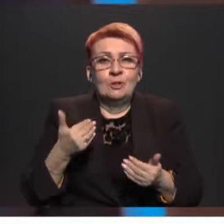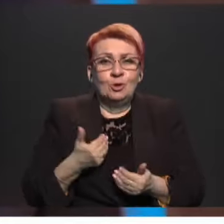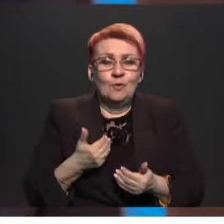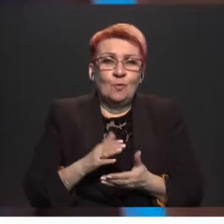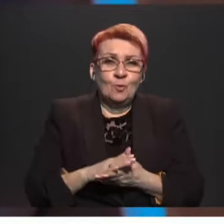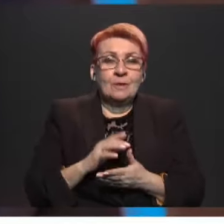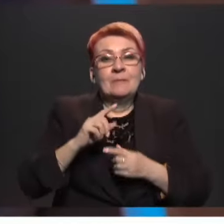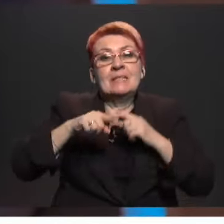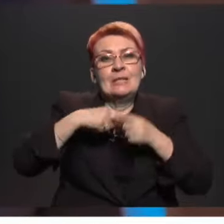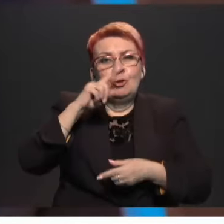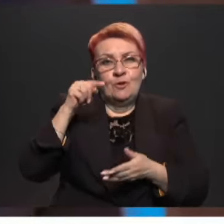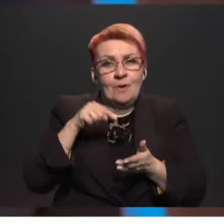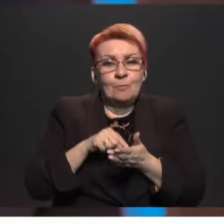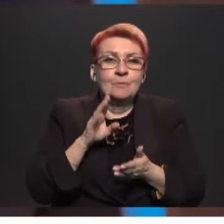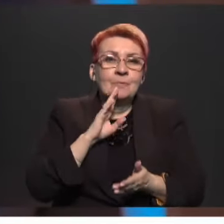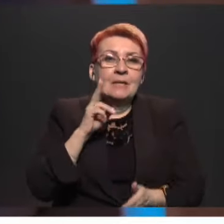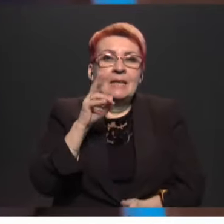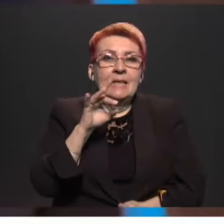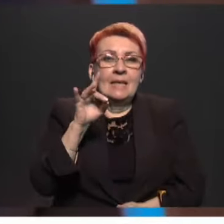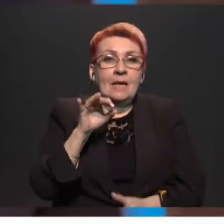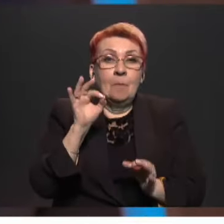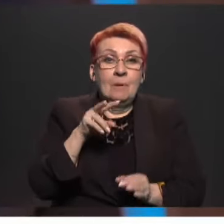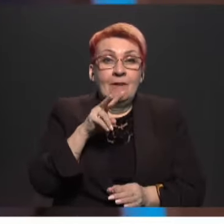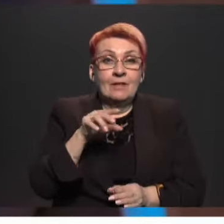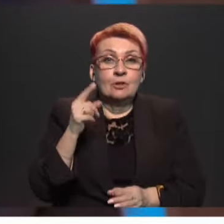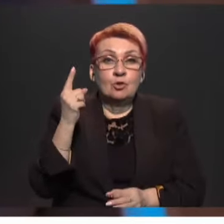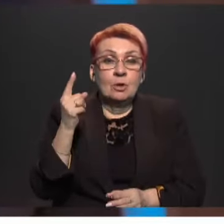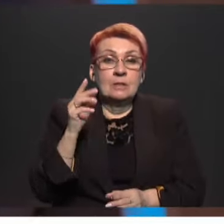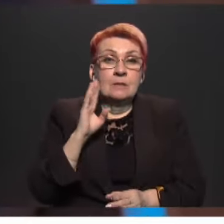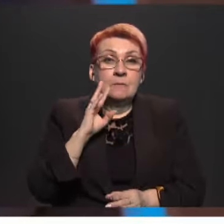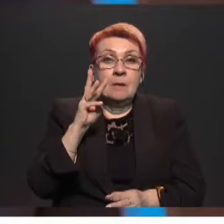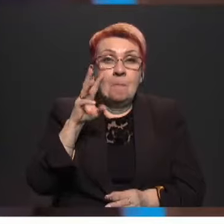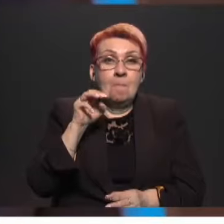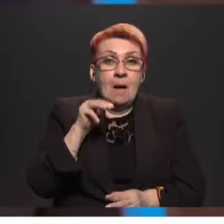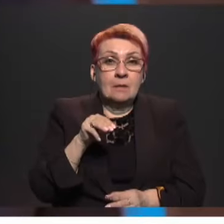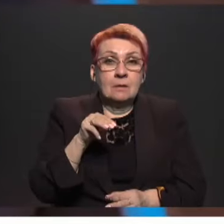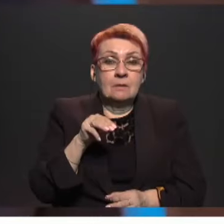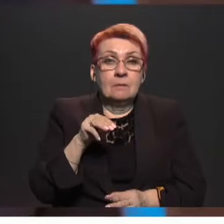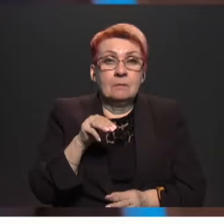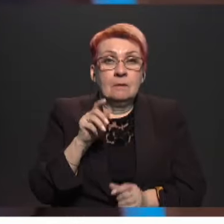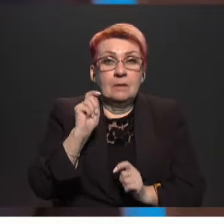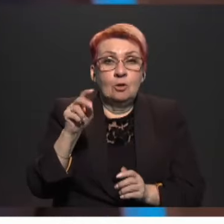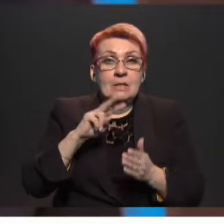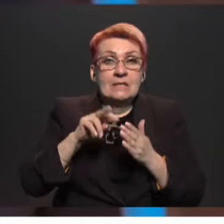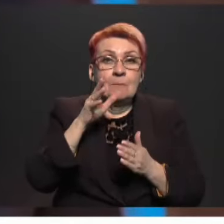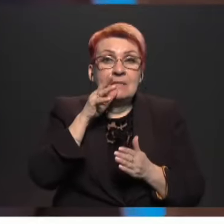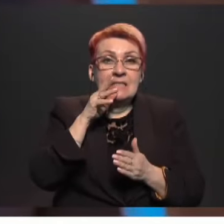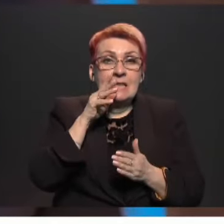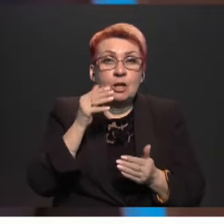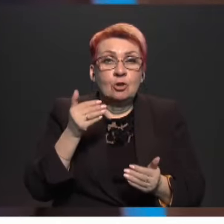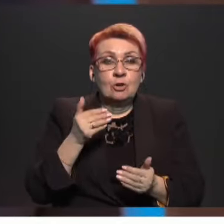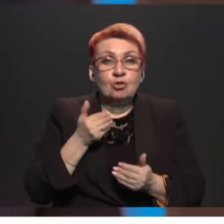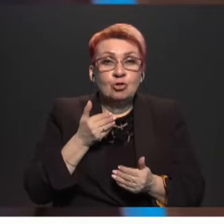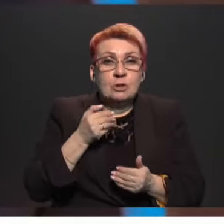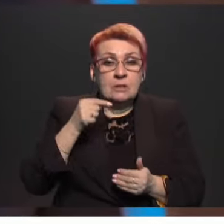вопрос, батюшка, у нас от Киры будет. Здравствуйте. А правда, что за один мат дают 70 лет жизни в аду? И как избавиться от привычки